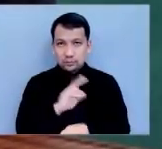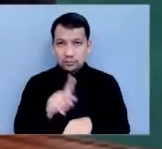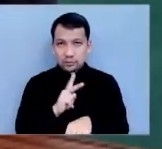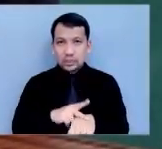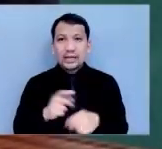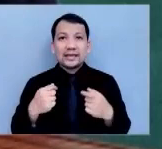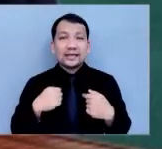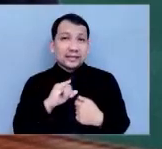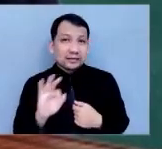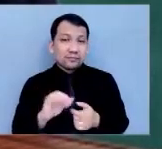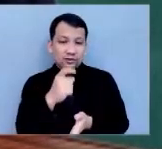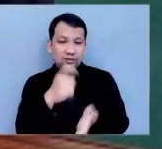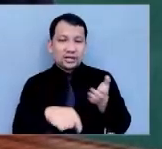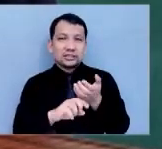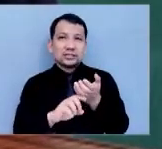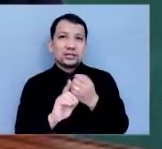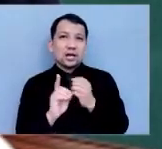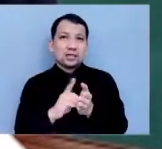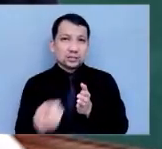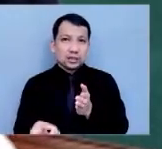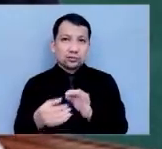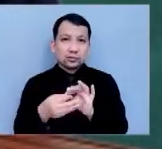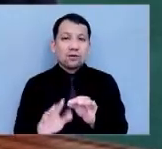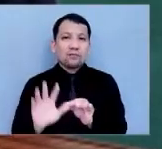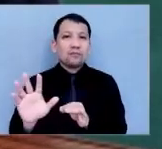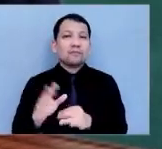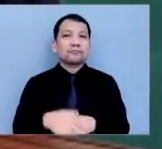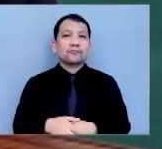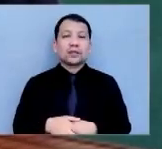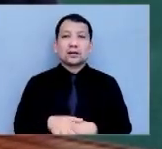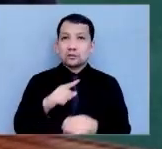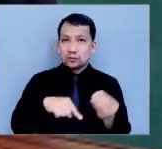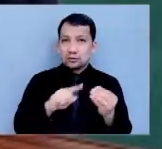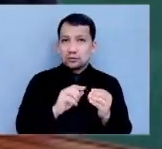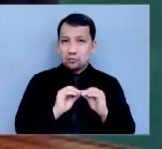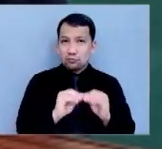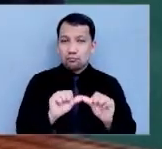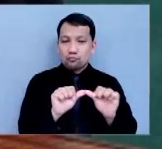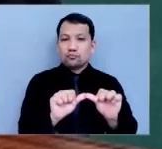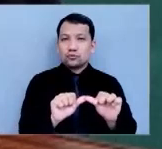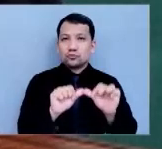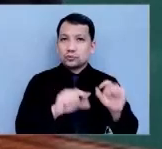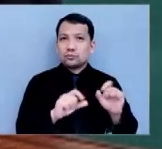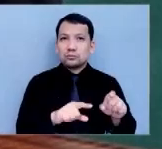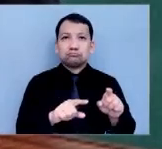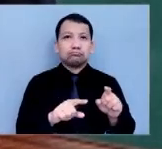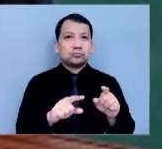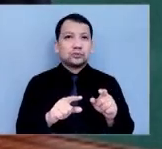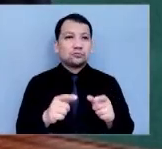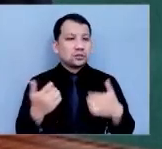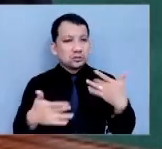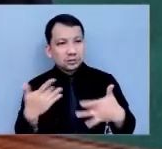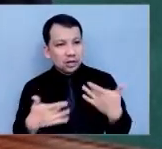Travel revenge, they call. And not only are they traveling, they're shopping. So by bringing out this